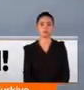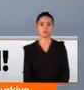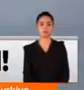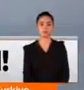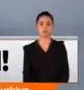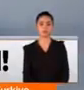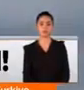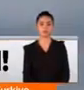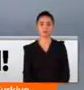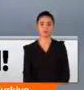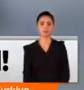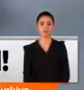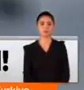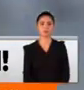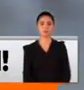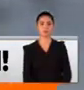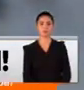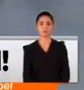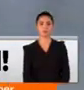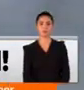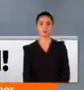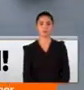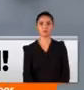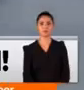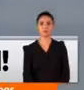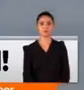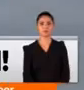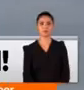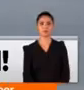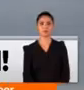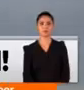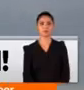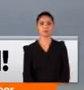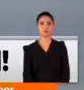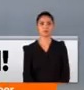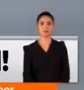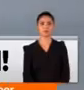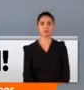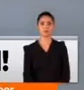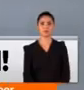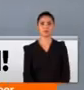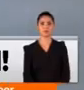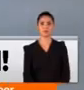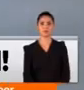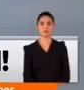Otobüs tahliye ediliyor. Biz de oradan geçsek mi geçmesek mi diye düşünüyoruz.